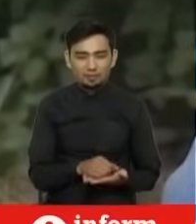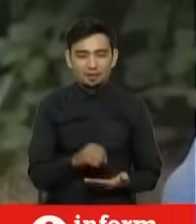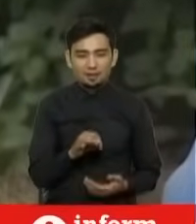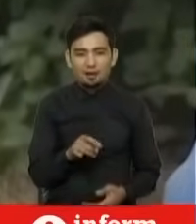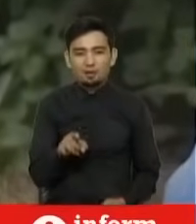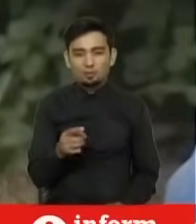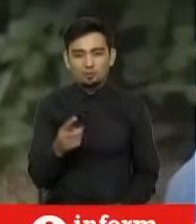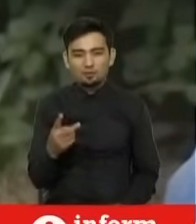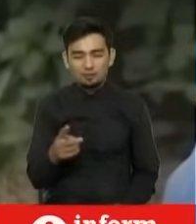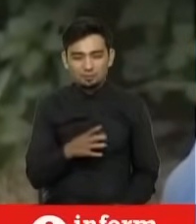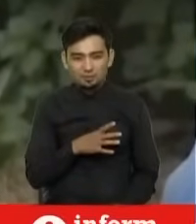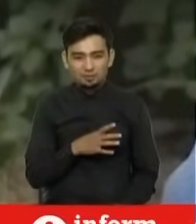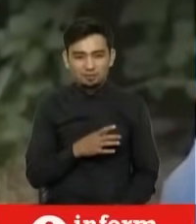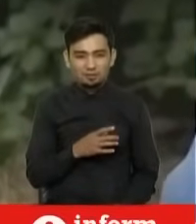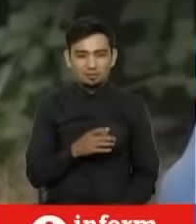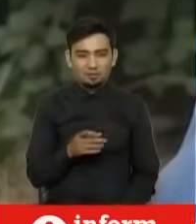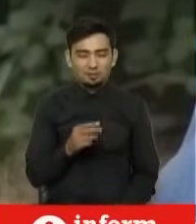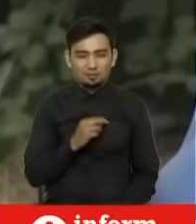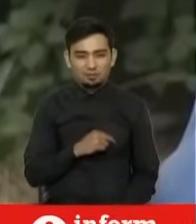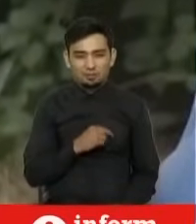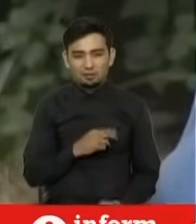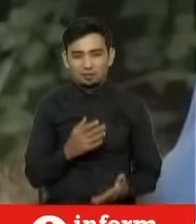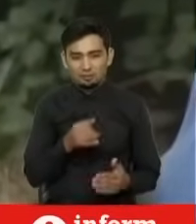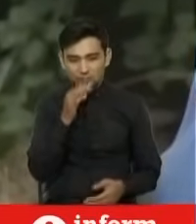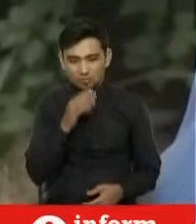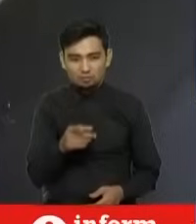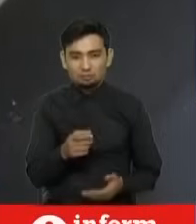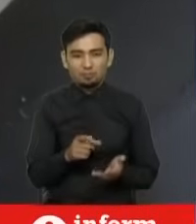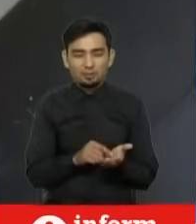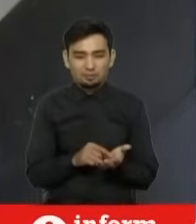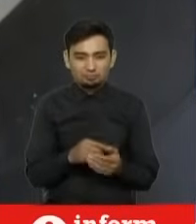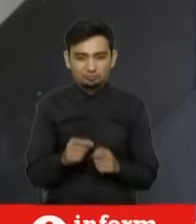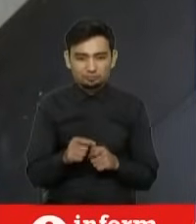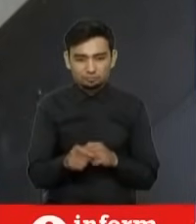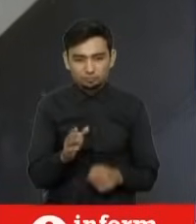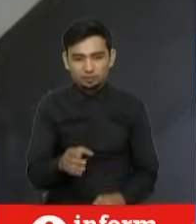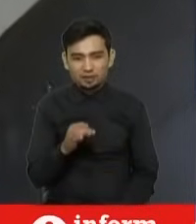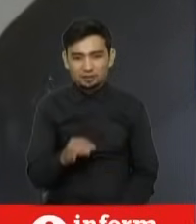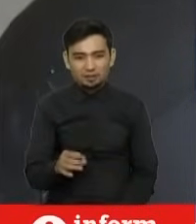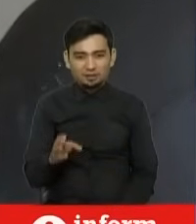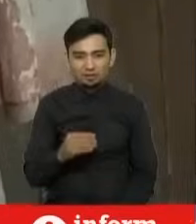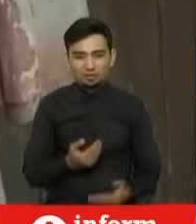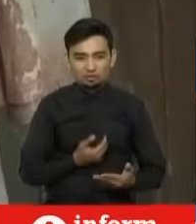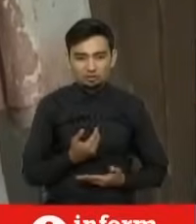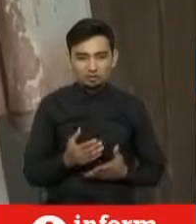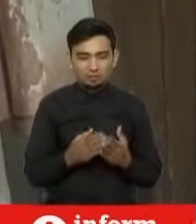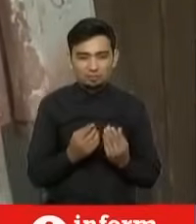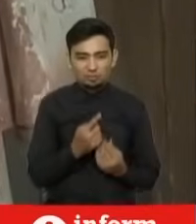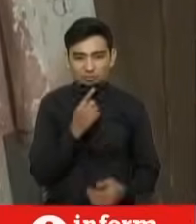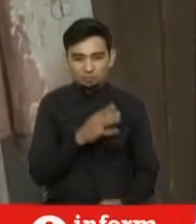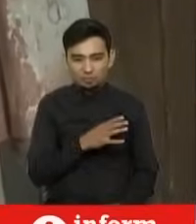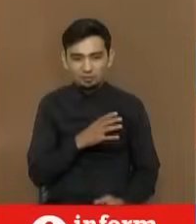Бала қамқоршылық әрекет істеуге қабілет жоқ танылса, жәрдемақы төленіп тұрады. Тағдыры тағылық өмірге айналған отбасы